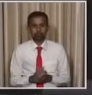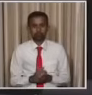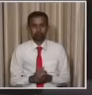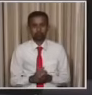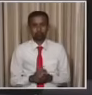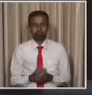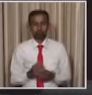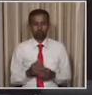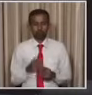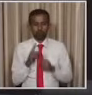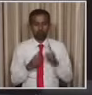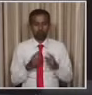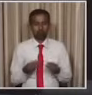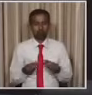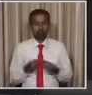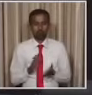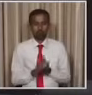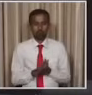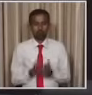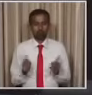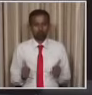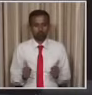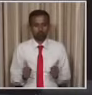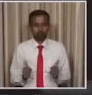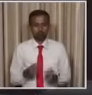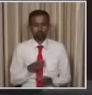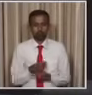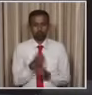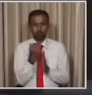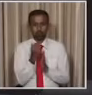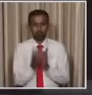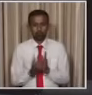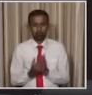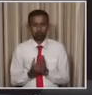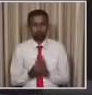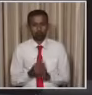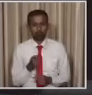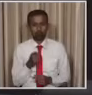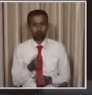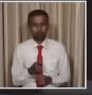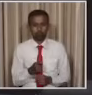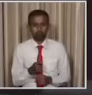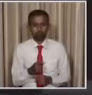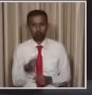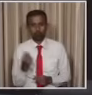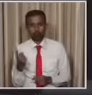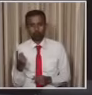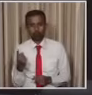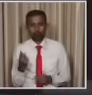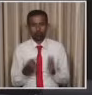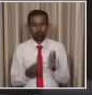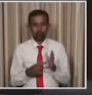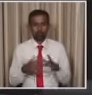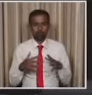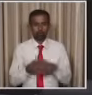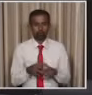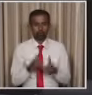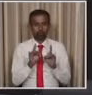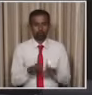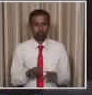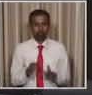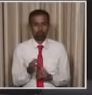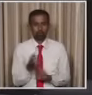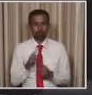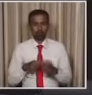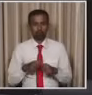ලැබීම පිළිබඳව මම සන්තෝෂ වෙනවා. ආණ්ඩුක්‍රම ව්‍යවස්ථාවට සහ අනෙකුත් අදාළ නීති ප්‍රකාරව